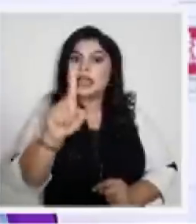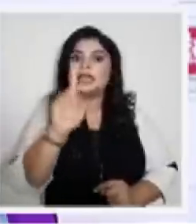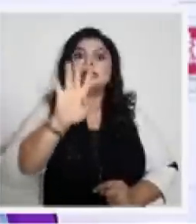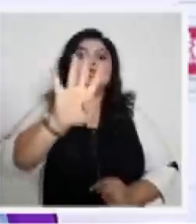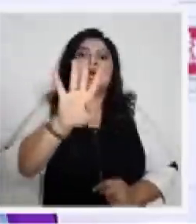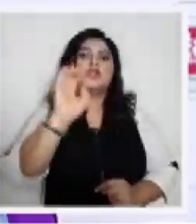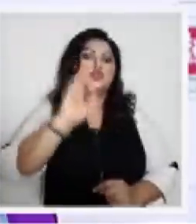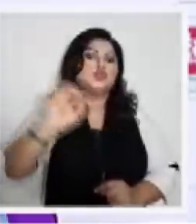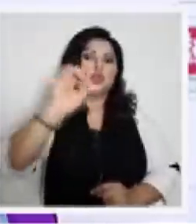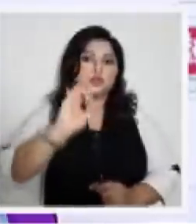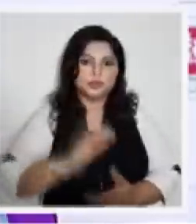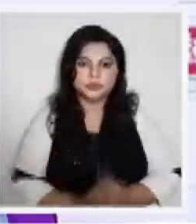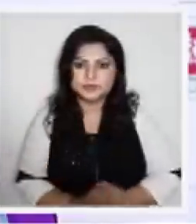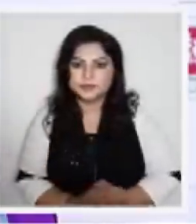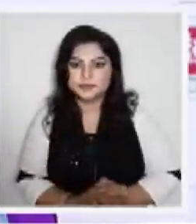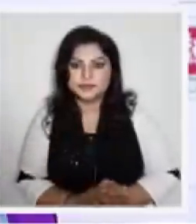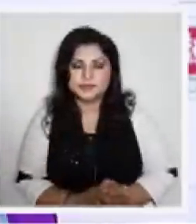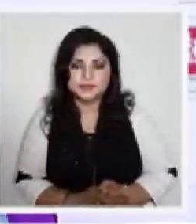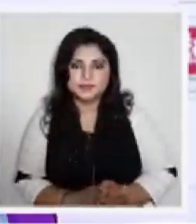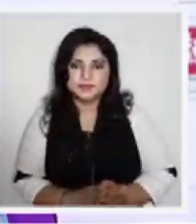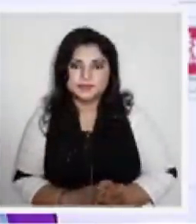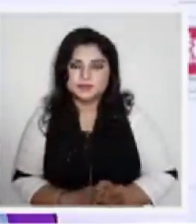01313791138 থেকে